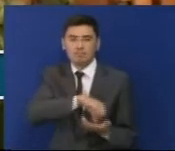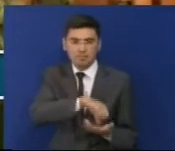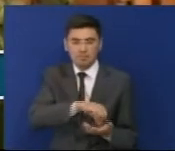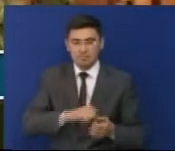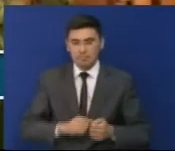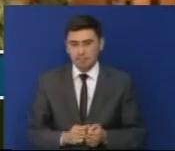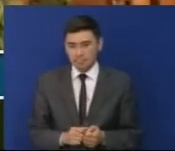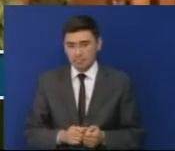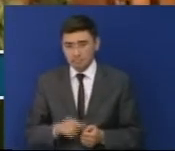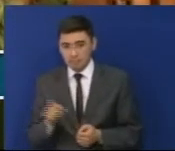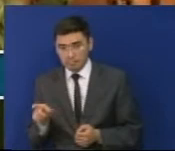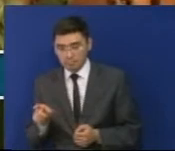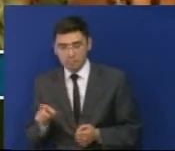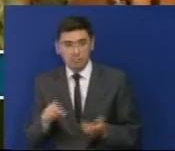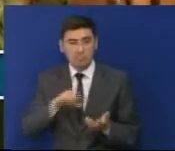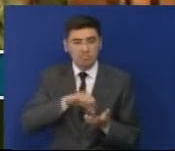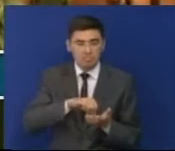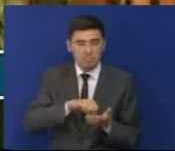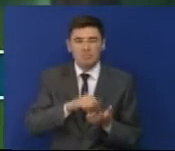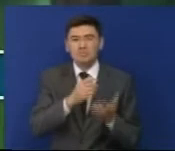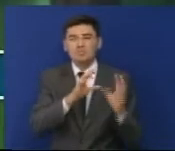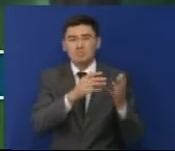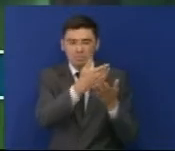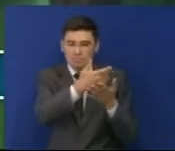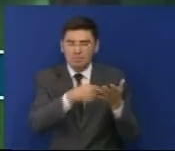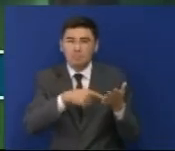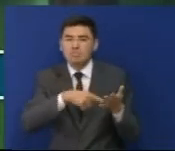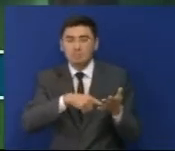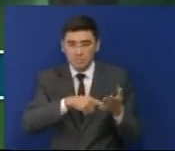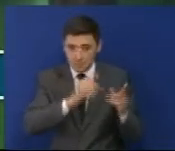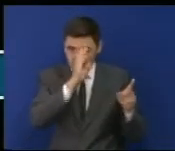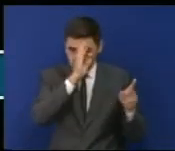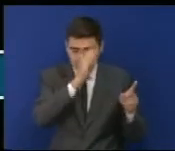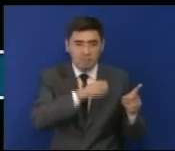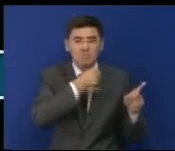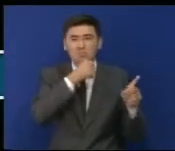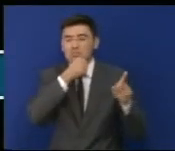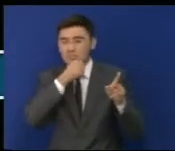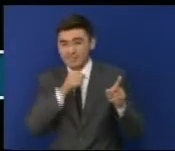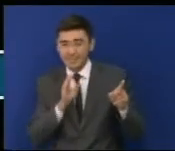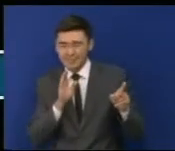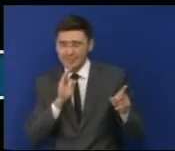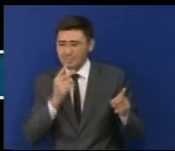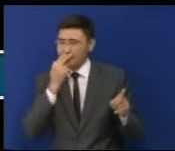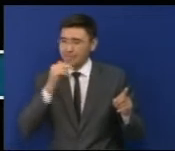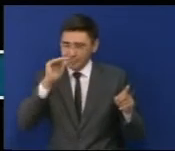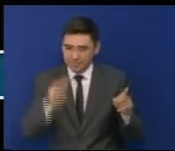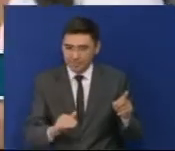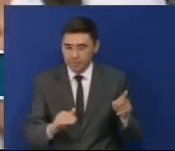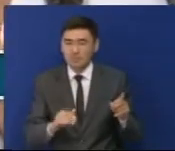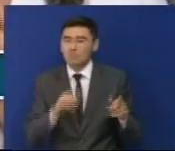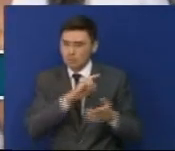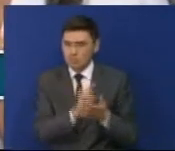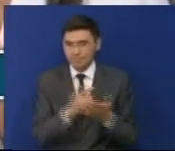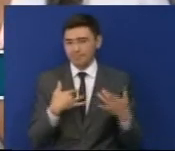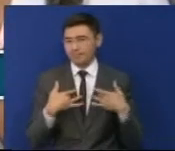қойылымда ол сахнадағы жігіттен бірнеше жас кіші кейіпкер қыздың рөлін сомдайды. Көрерменге бұны білдіртпеуде біршама қобалжыған көрінеді. Ең